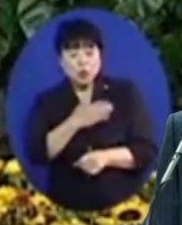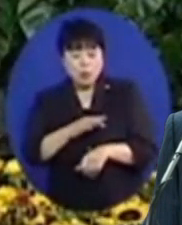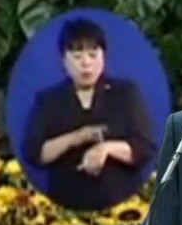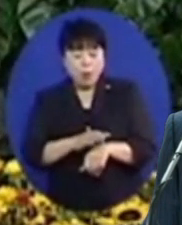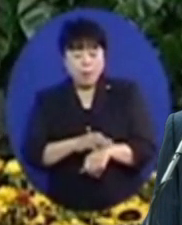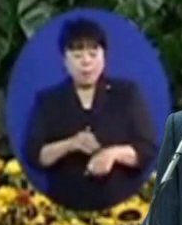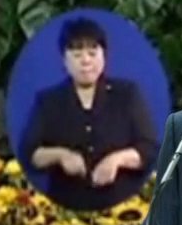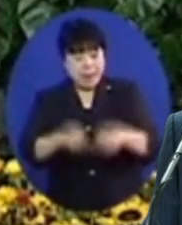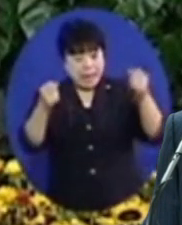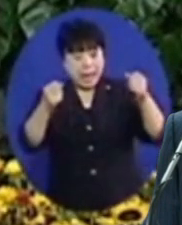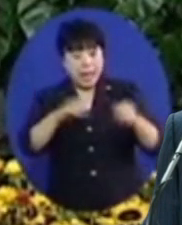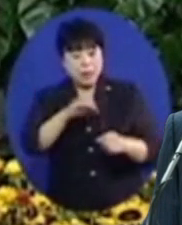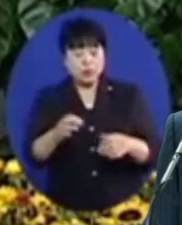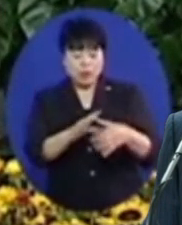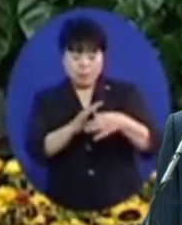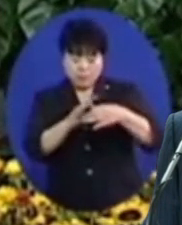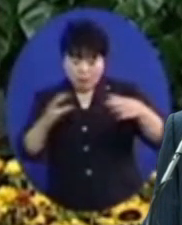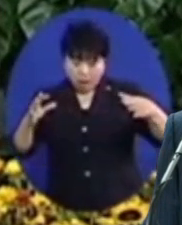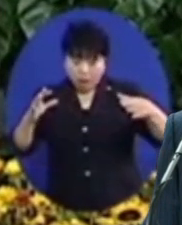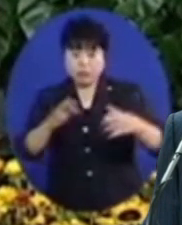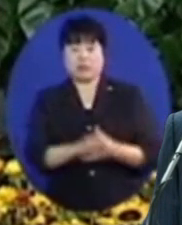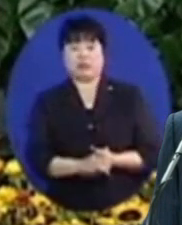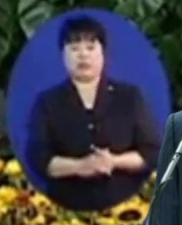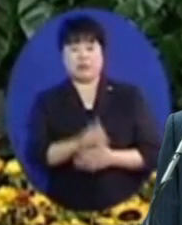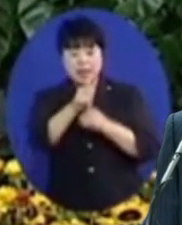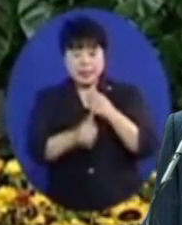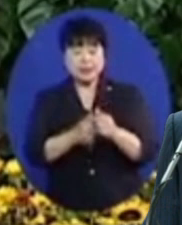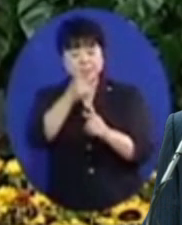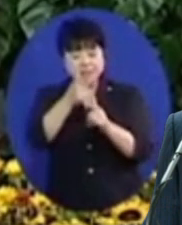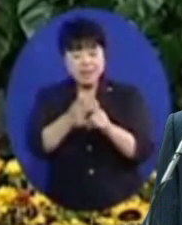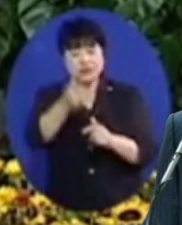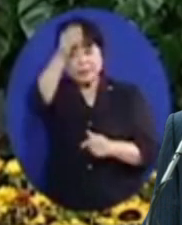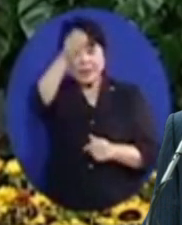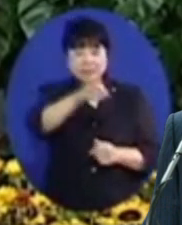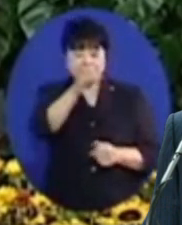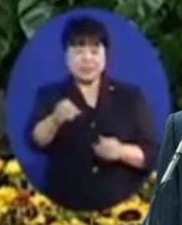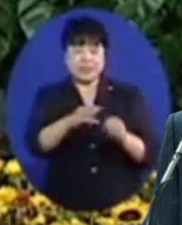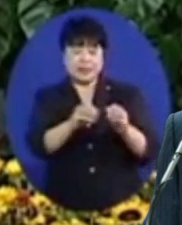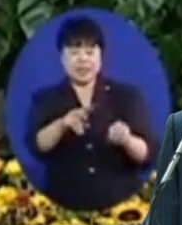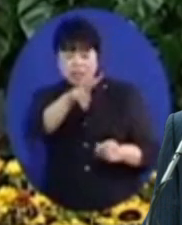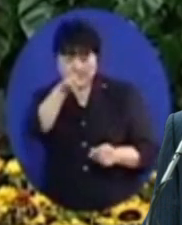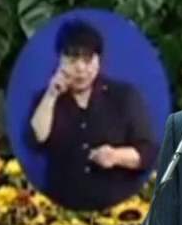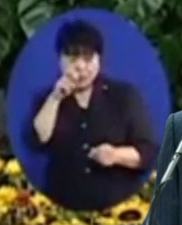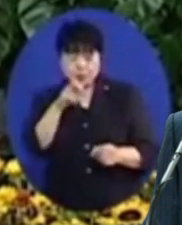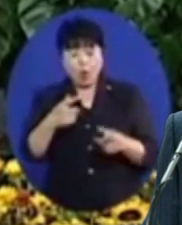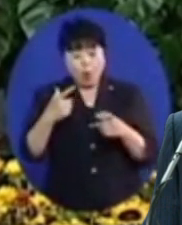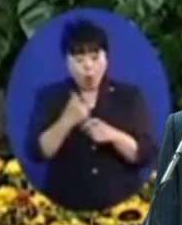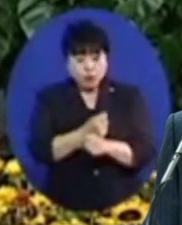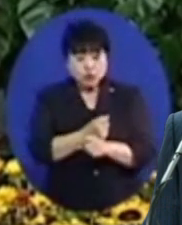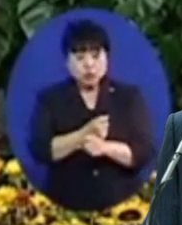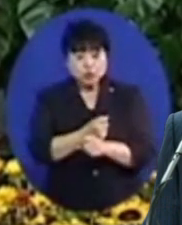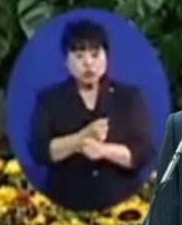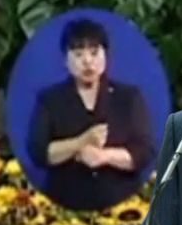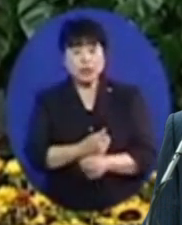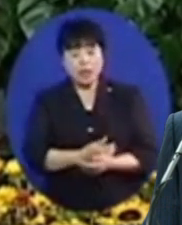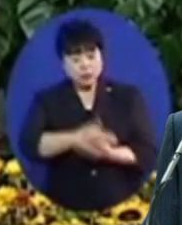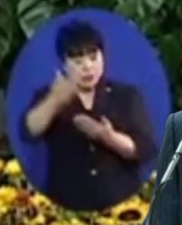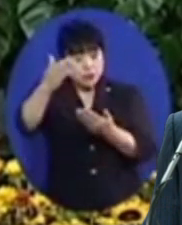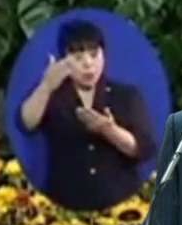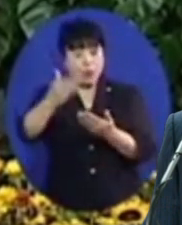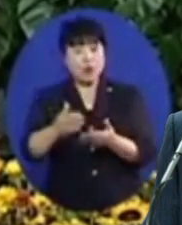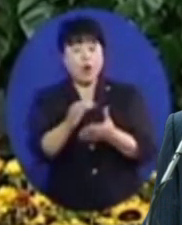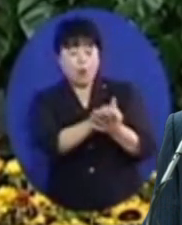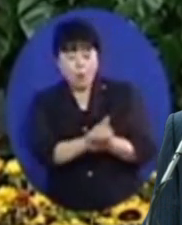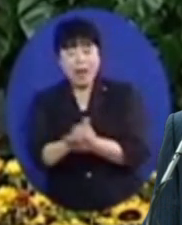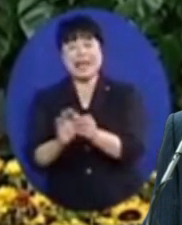파괴하고 이웃과의 관계를 훼손시킵니다. 하나님은 예수님의 십자가로 이 땅의 미움의 원수를 철폐하시고